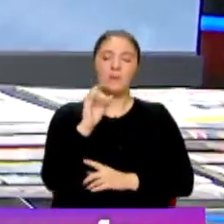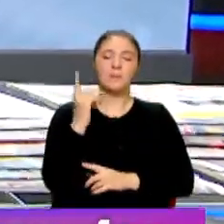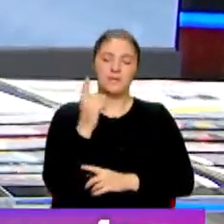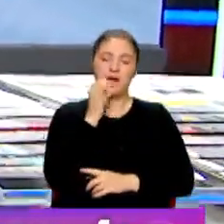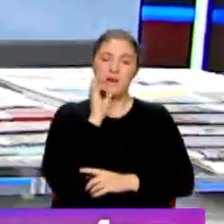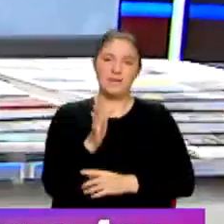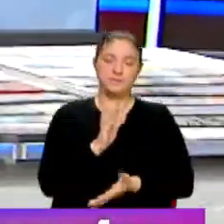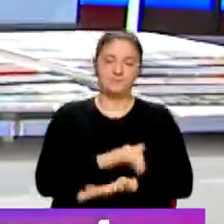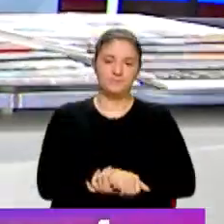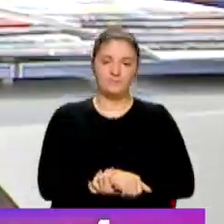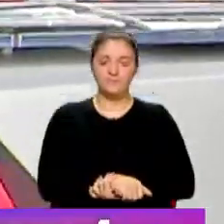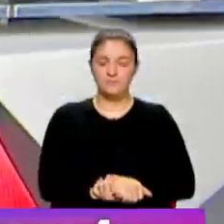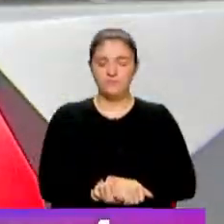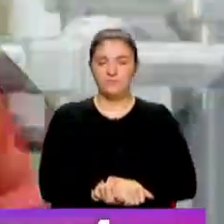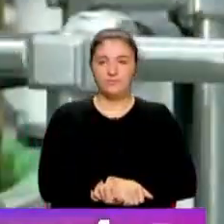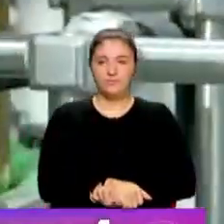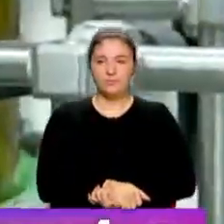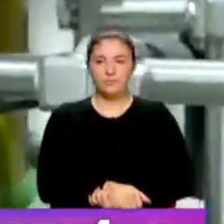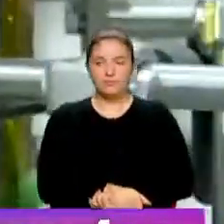bir haber.